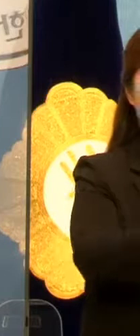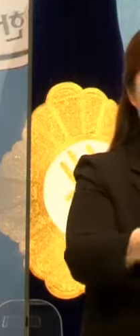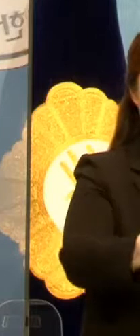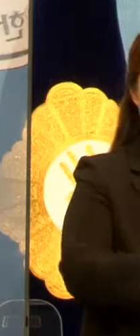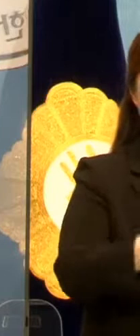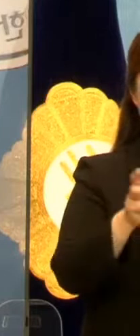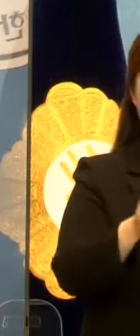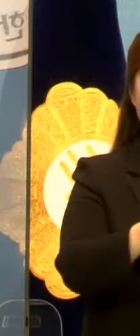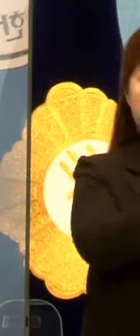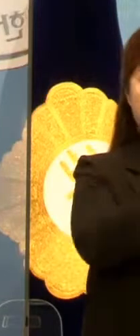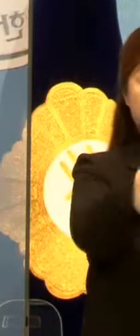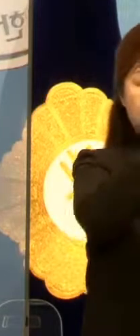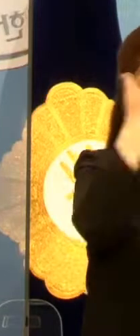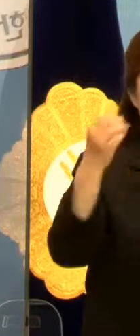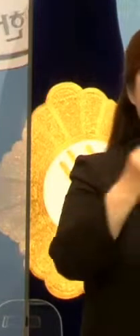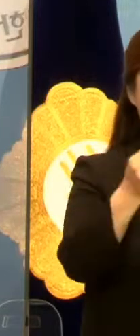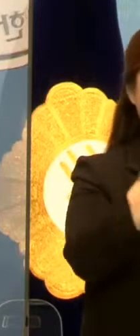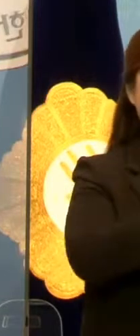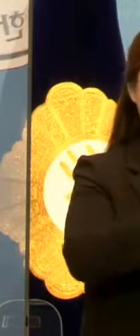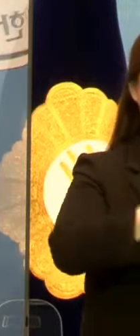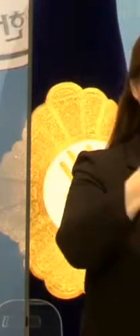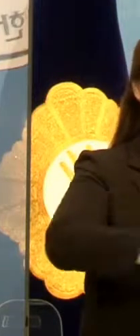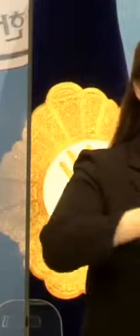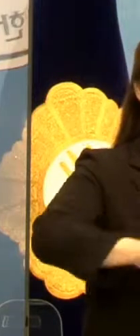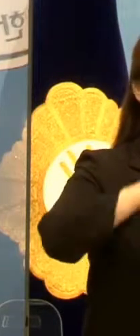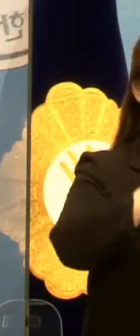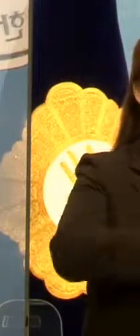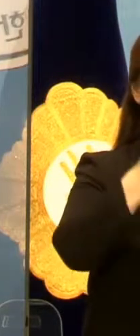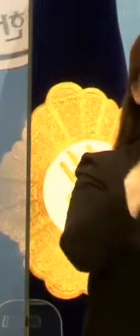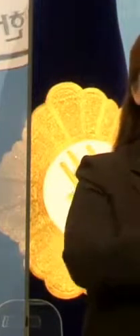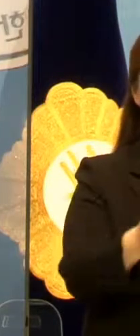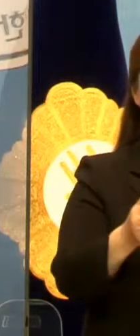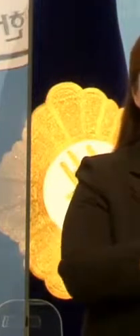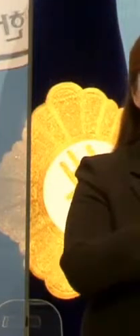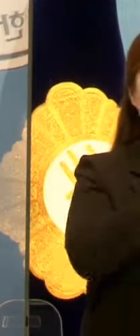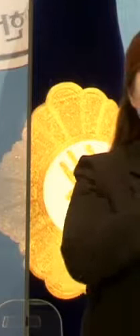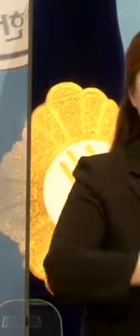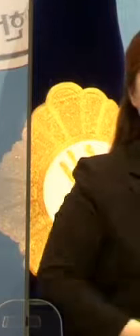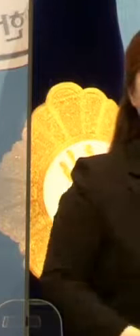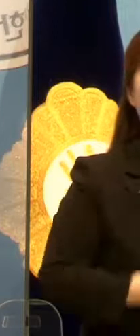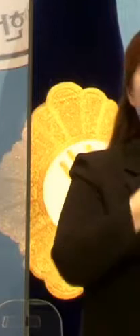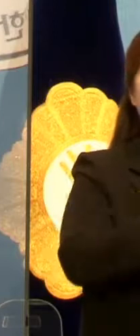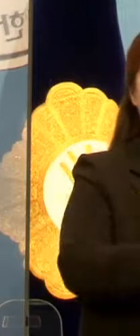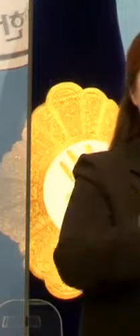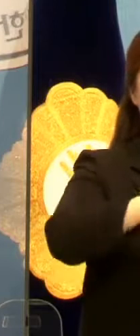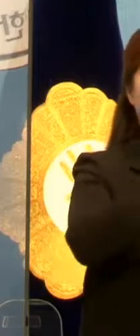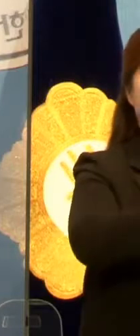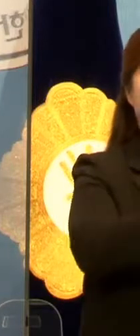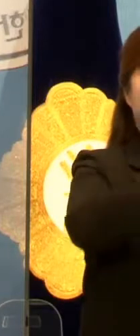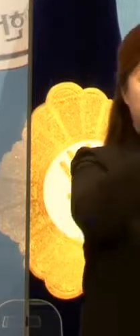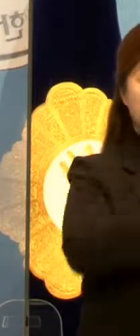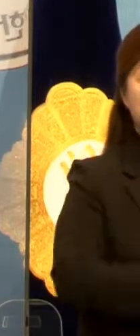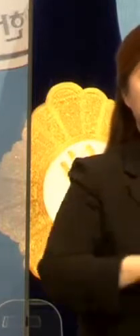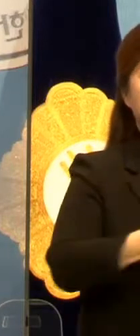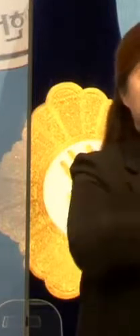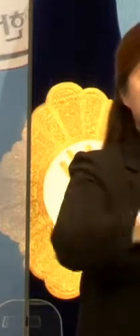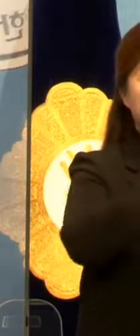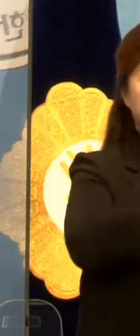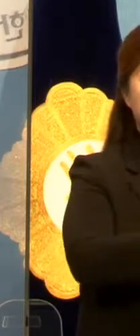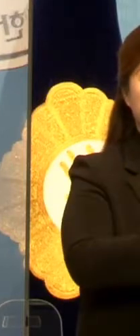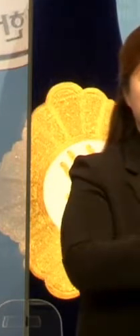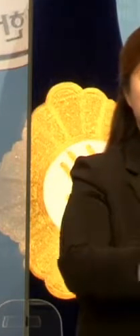마다 청년들과 대화를 정례적으로 진행하고자 합니다 주요한 정책 과제로 여러가지를 설정해서